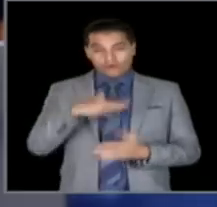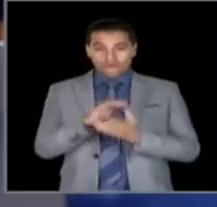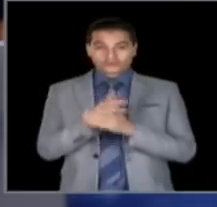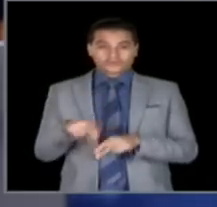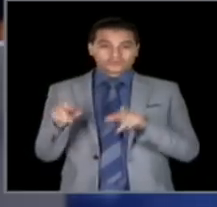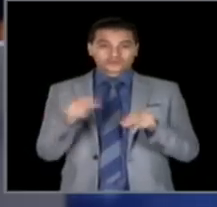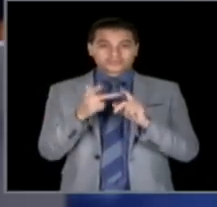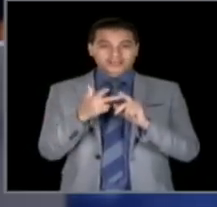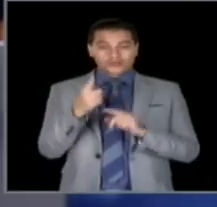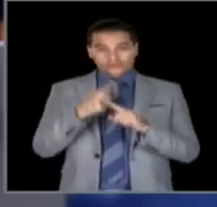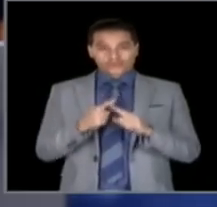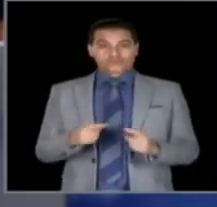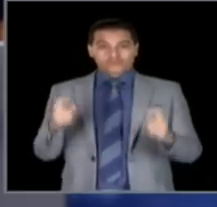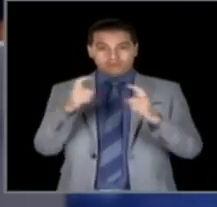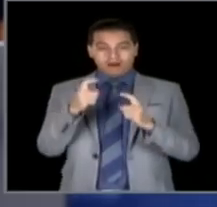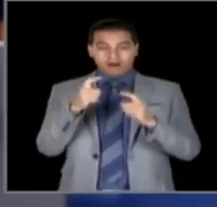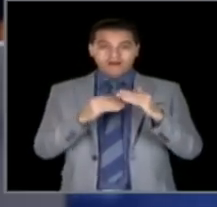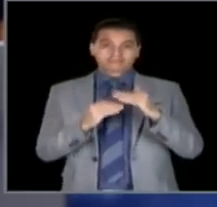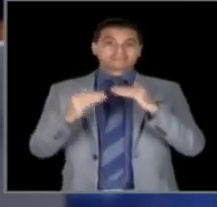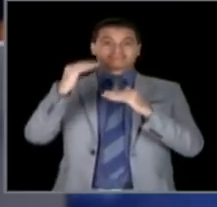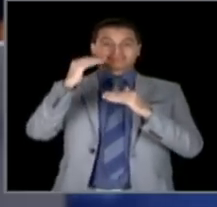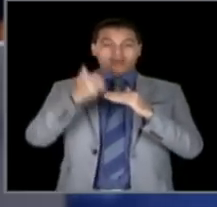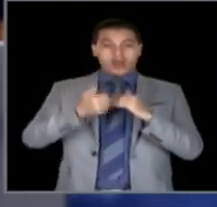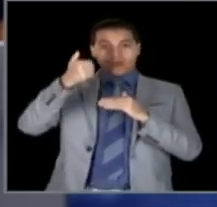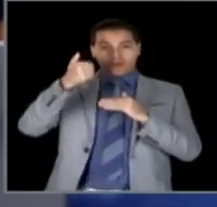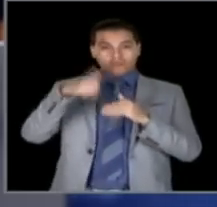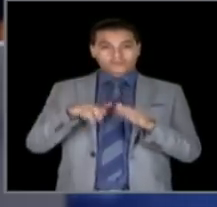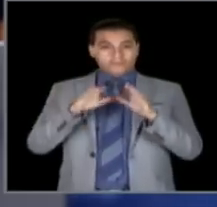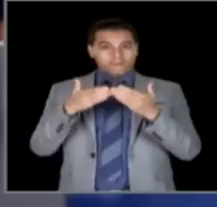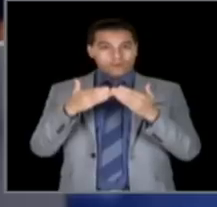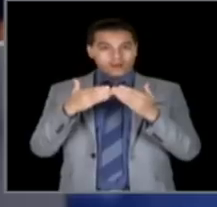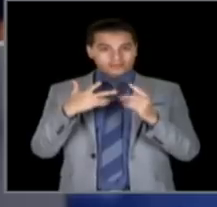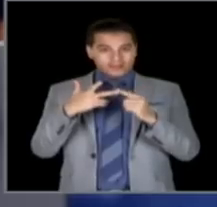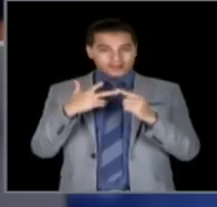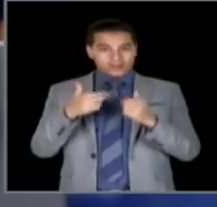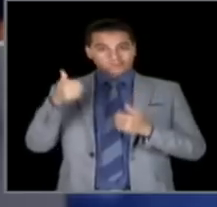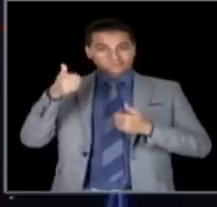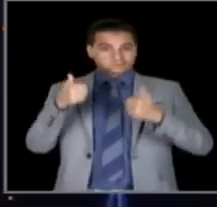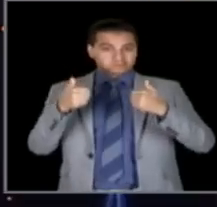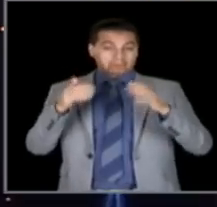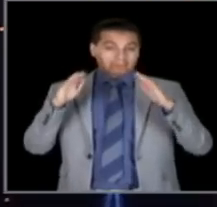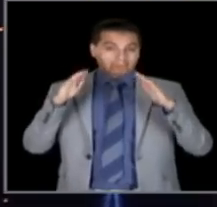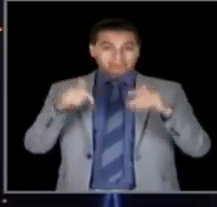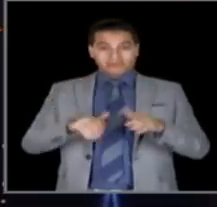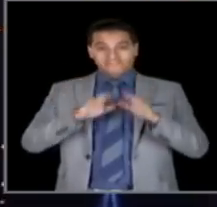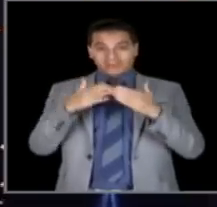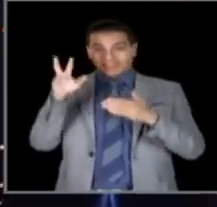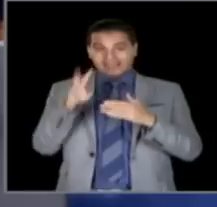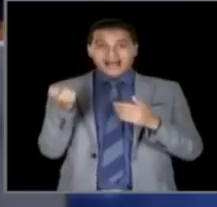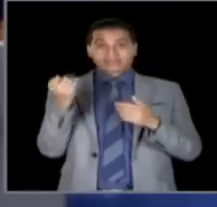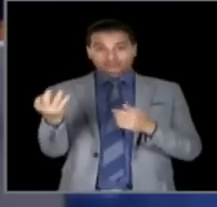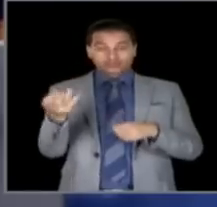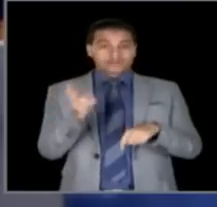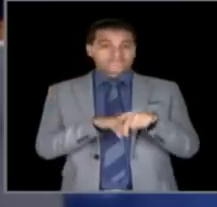أصحاب الموسم الثالث ومباراة الصدارة في المجموعة الثالثة، وأفكركم بالنتيجة: فريق النيل